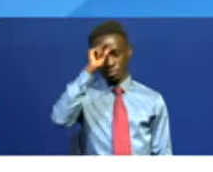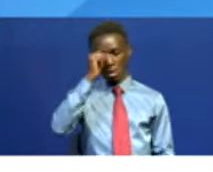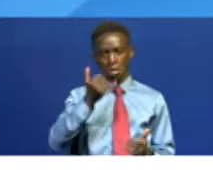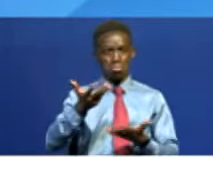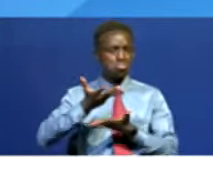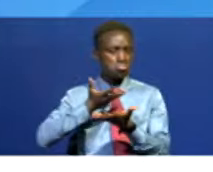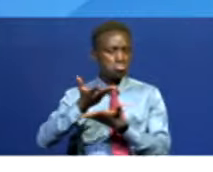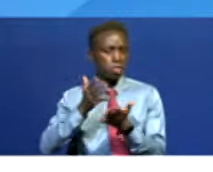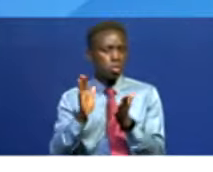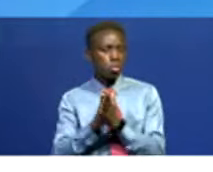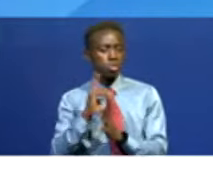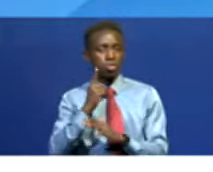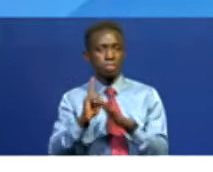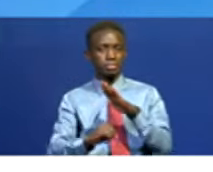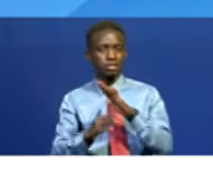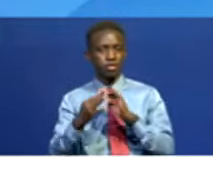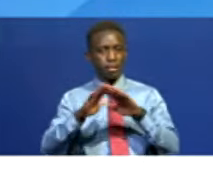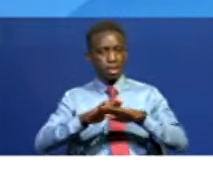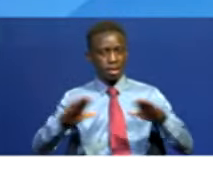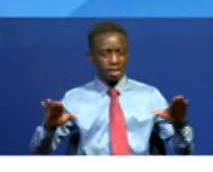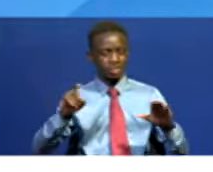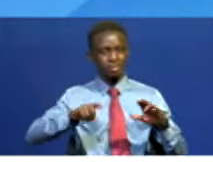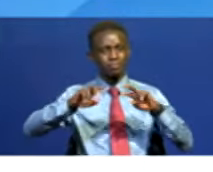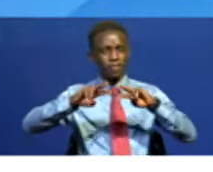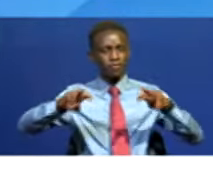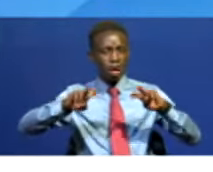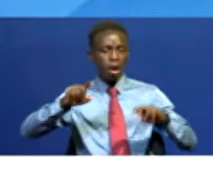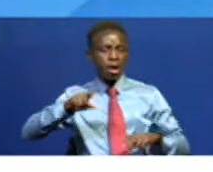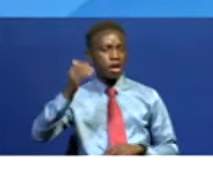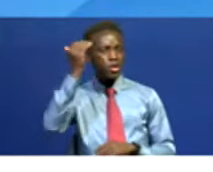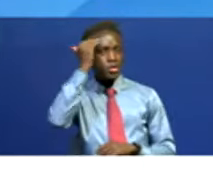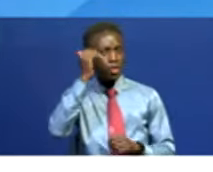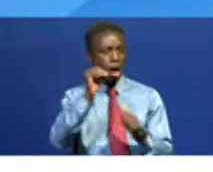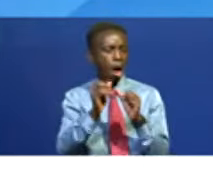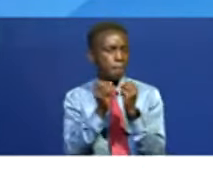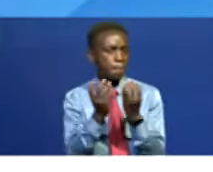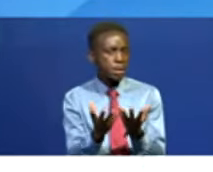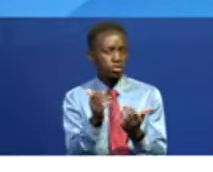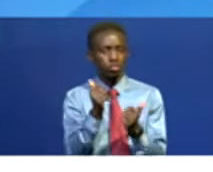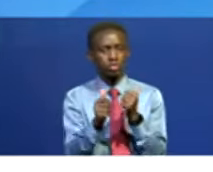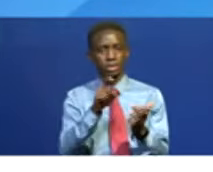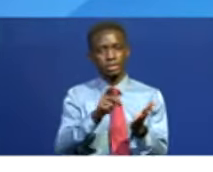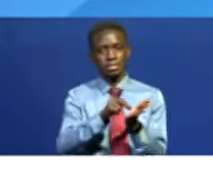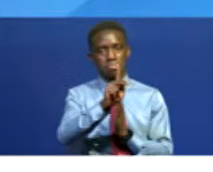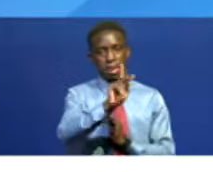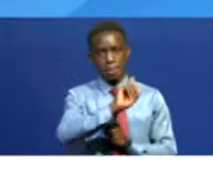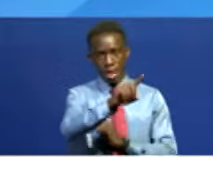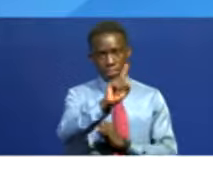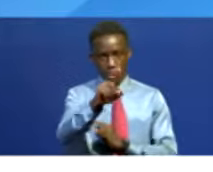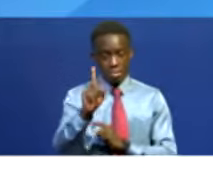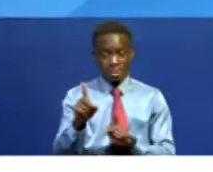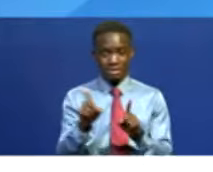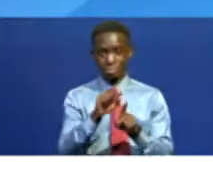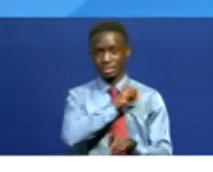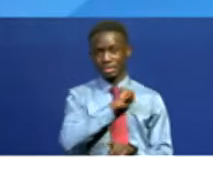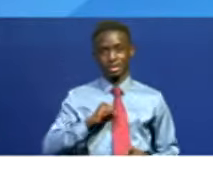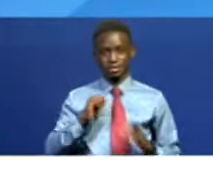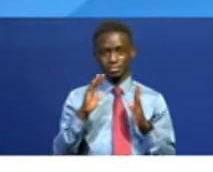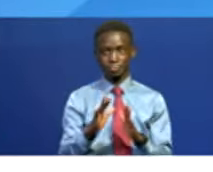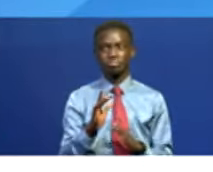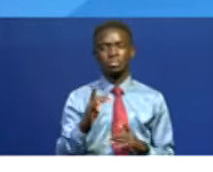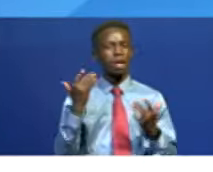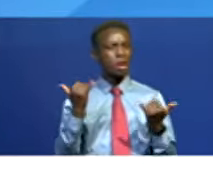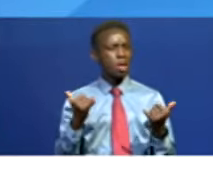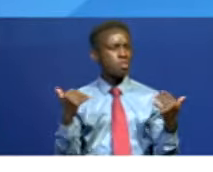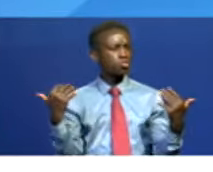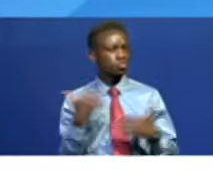na wizara ya ardhi ili kufanya uchunguzi wa kubainisha viwango vya fidia itakayolipwa. Maseneta hao hata hivyo walishangaa ni